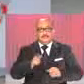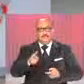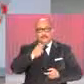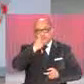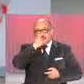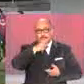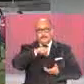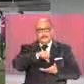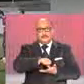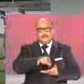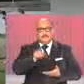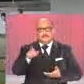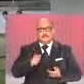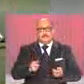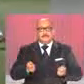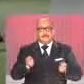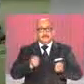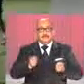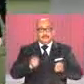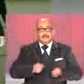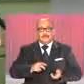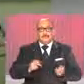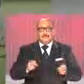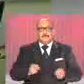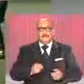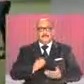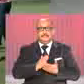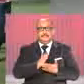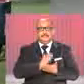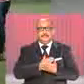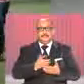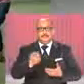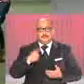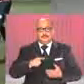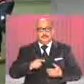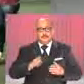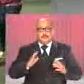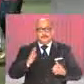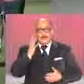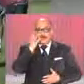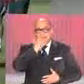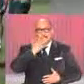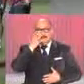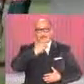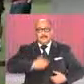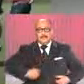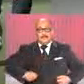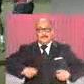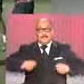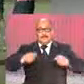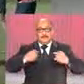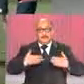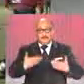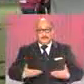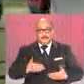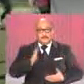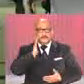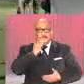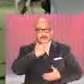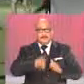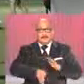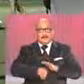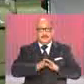إفريقيا التي تنطلق منافساتها في منتصف الشهر الحالي في غينيا الاستوائية. وأقيمت الحصة التدريبية الأولى